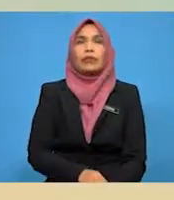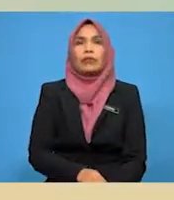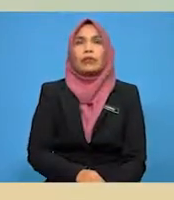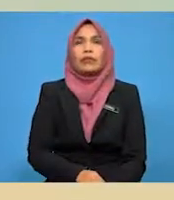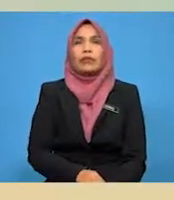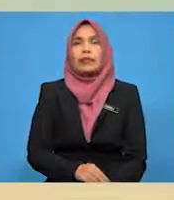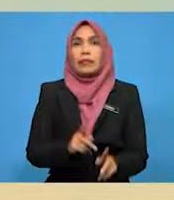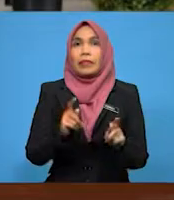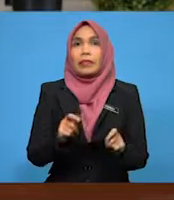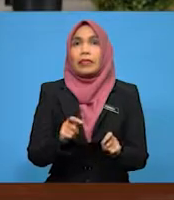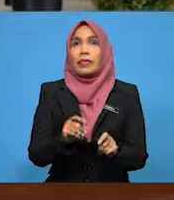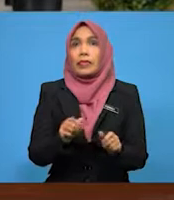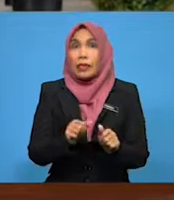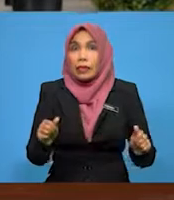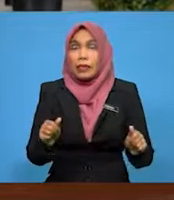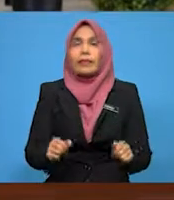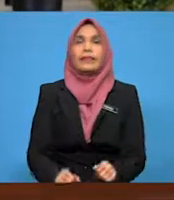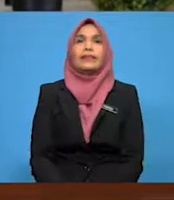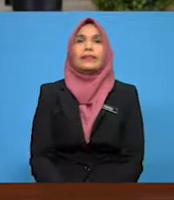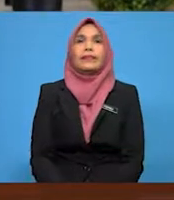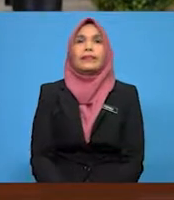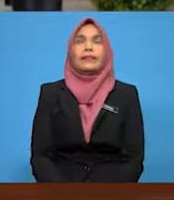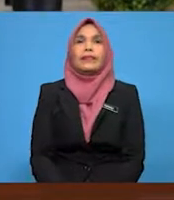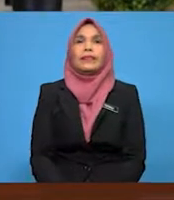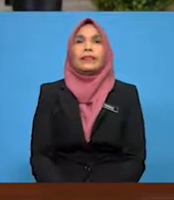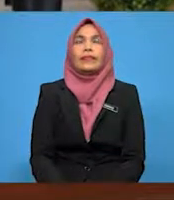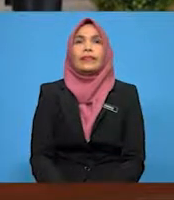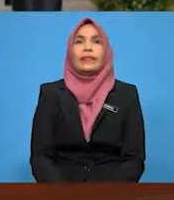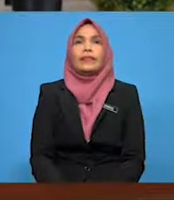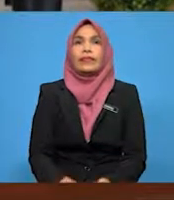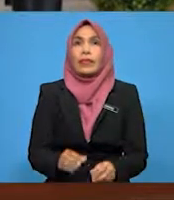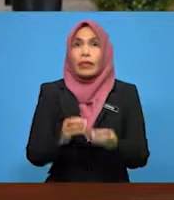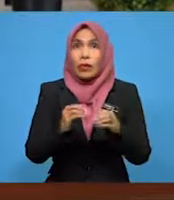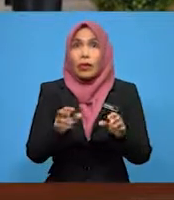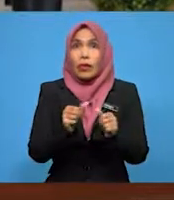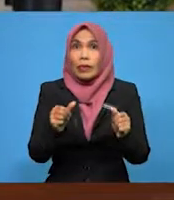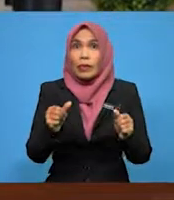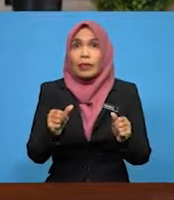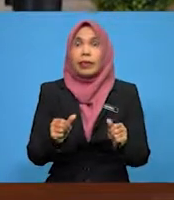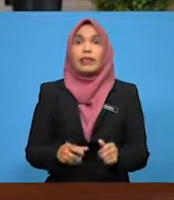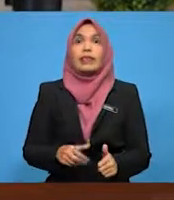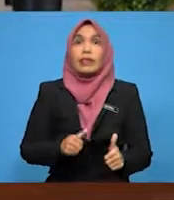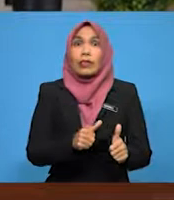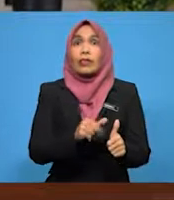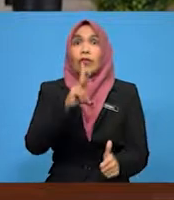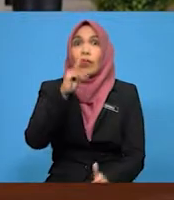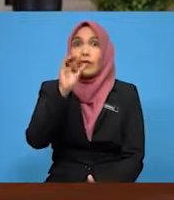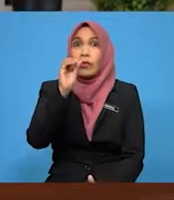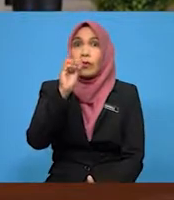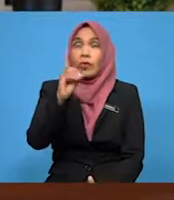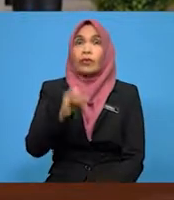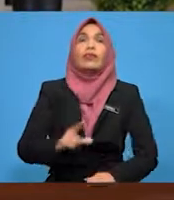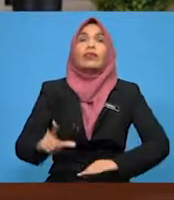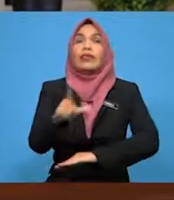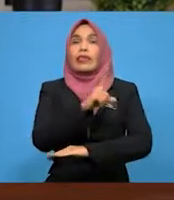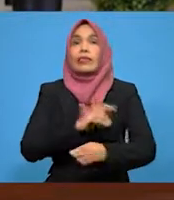perlu ditakai. Kemudian, telur ini akan diasingkan berdasarkan kod ladang dan flok,